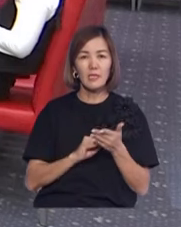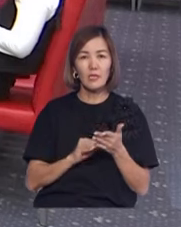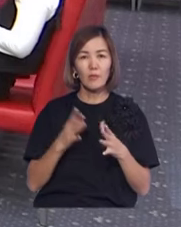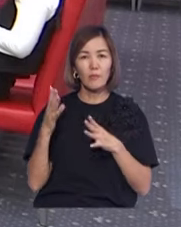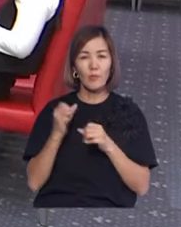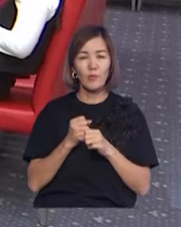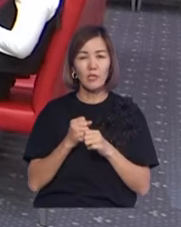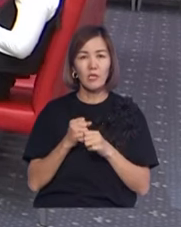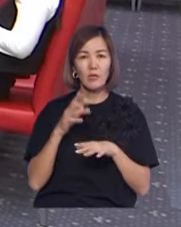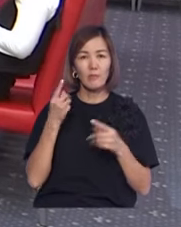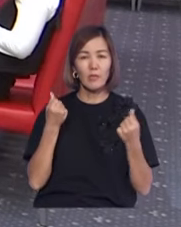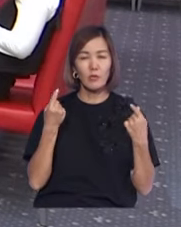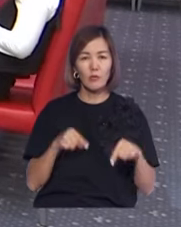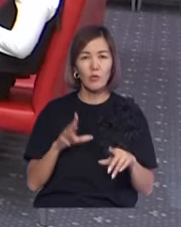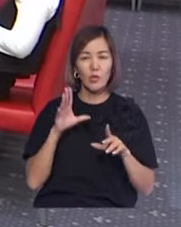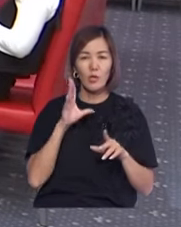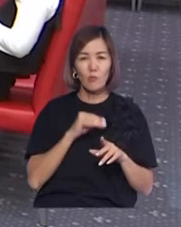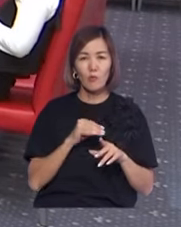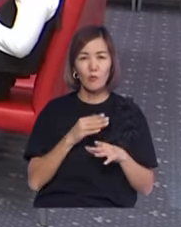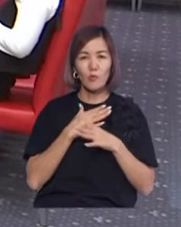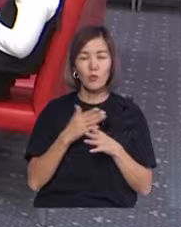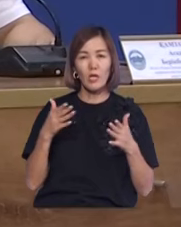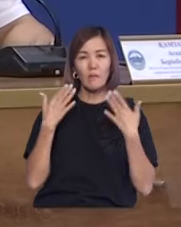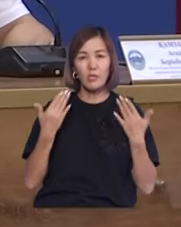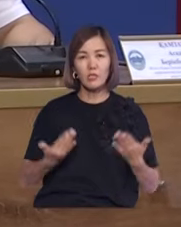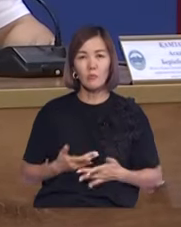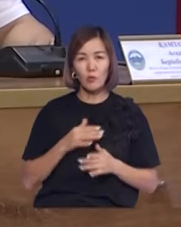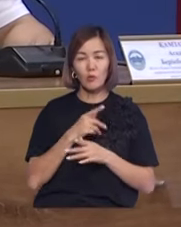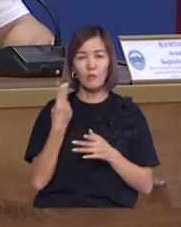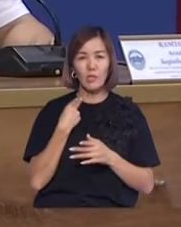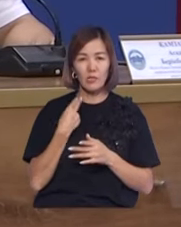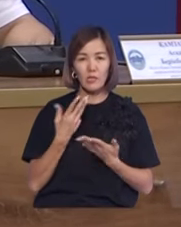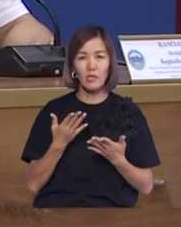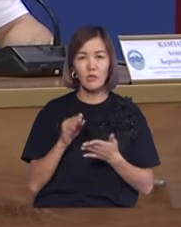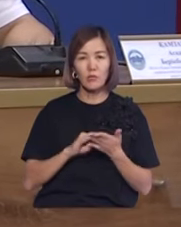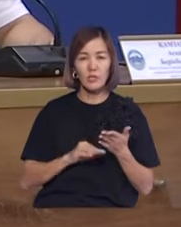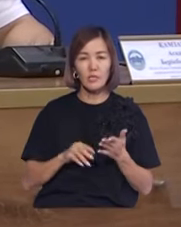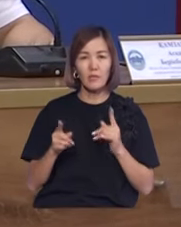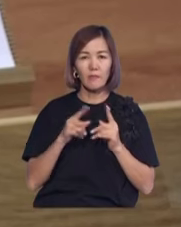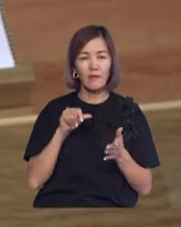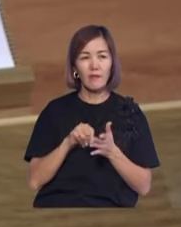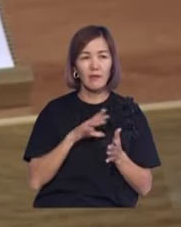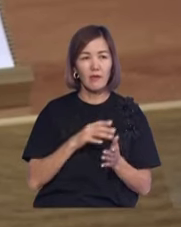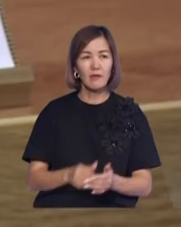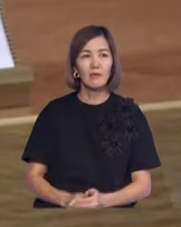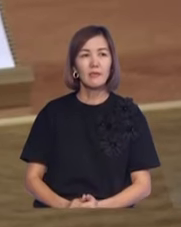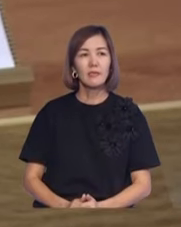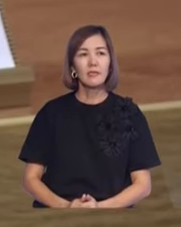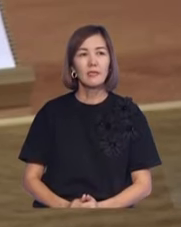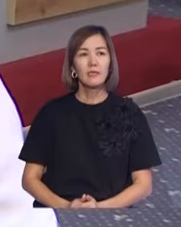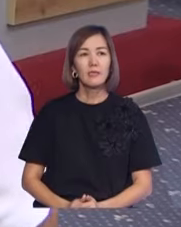упрощают процесс банкротства и могут существенно облегчить жизнь многим должникам, резюмировали участники брифинга.